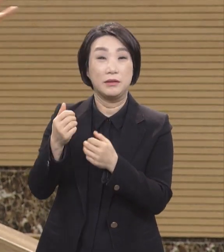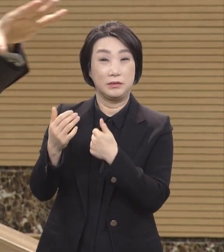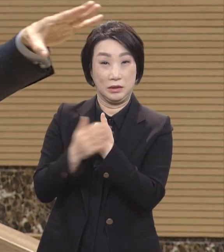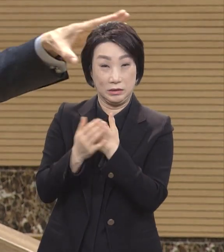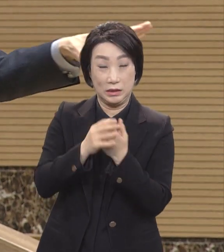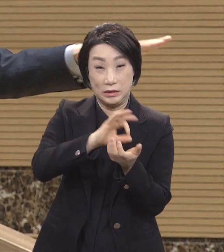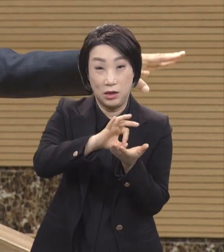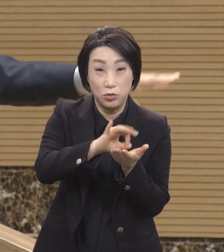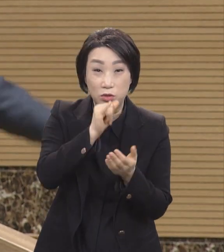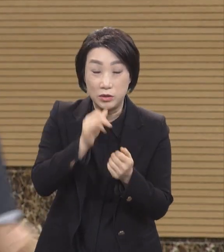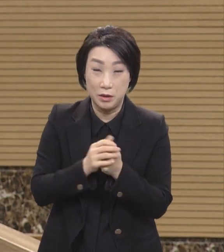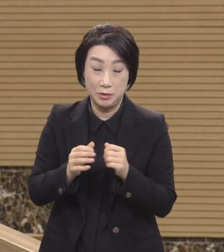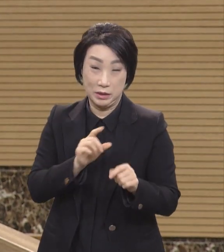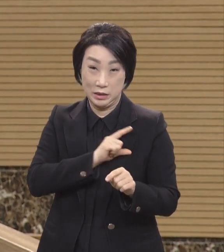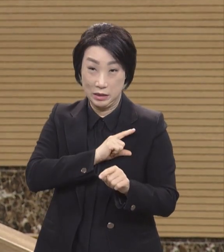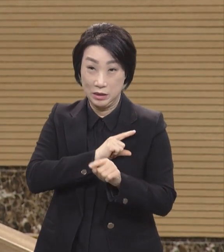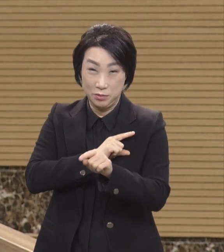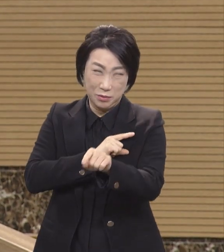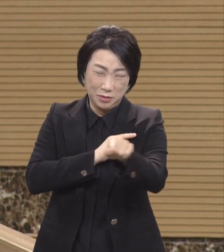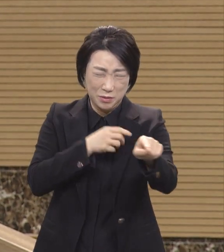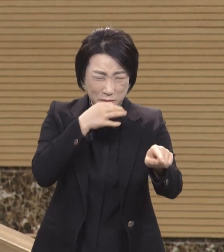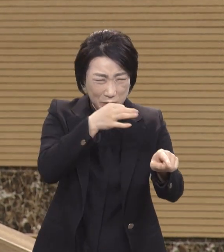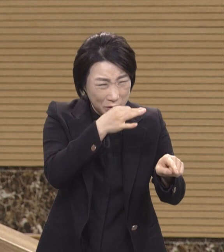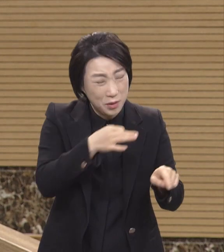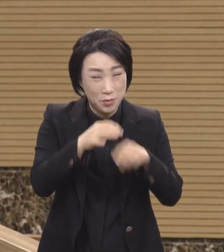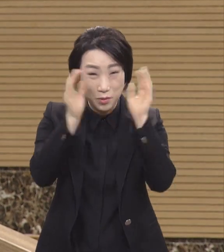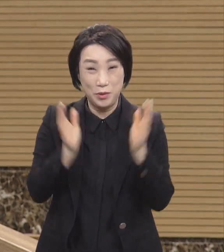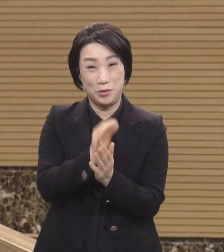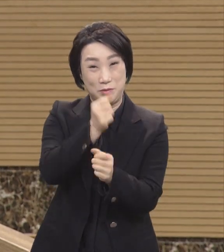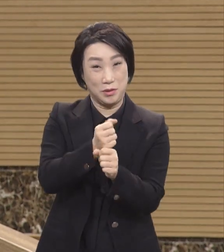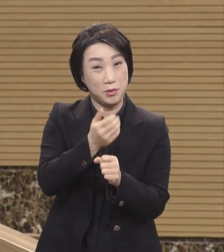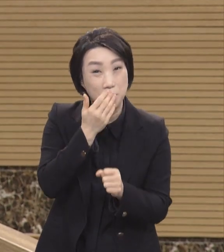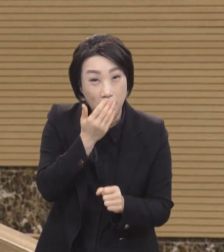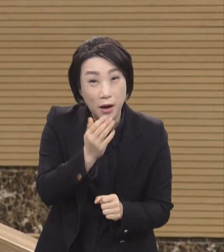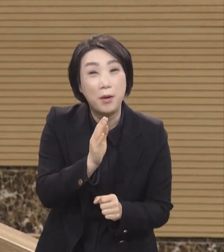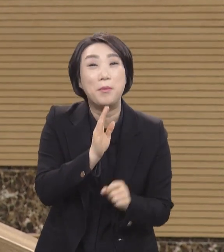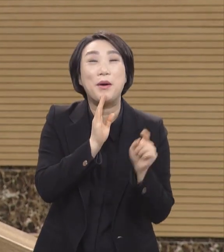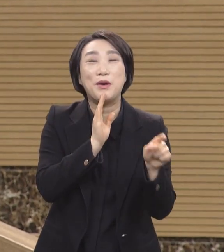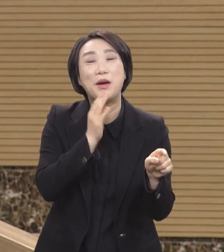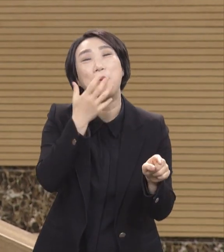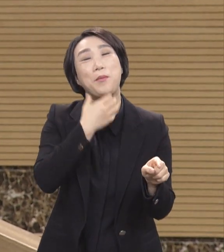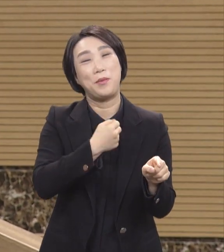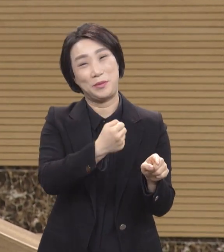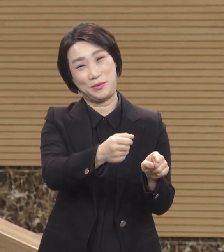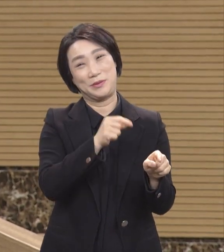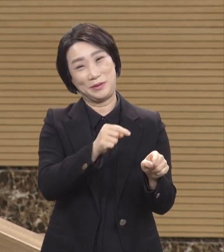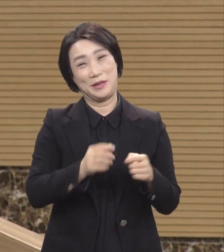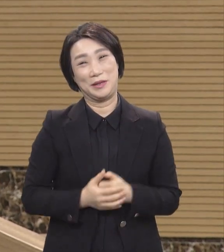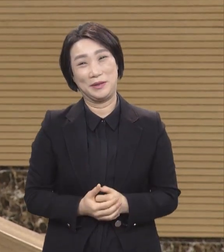그런 어마어마한 일이 벌어져요. 그게 복입니다.